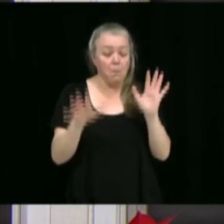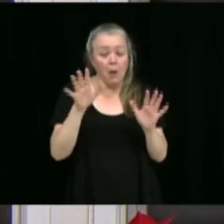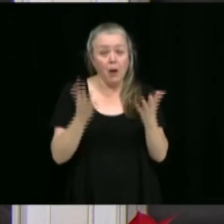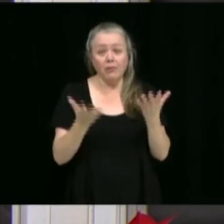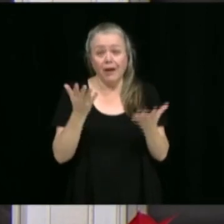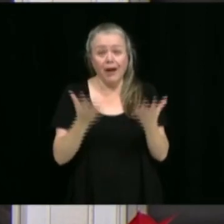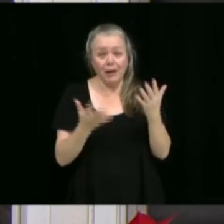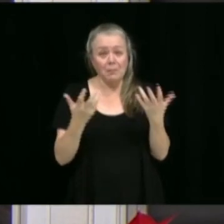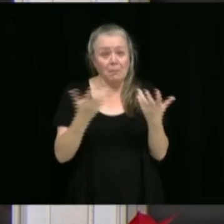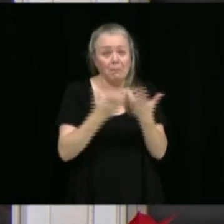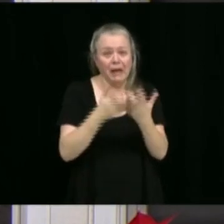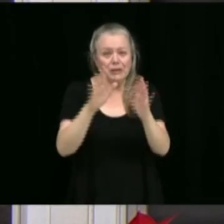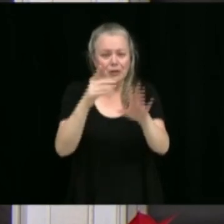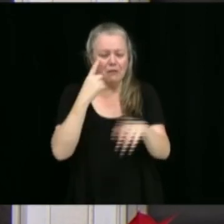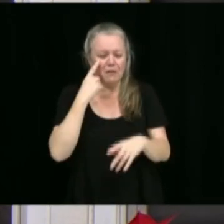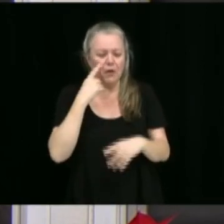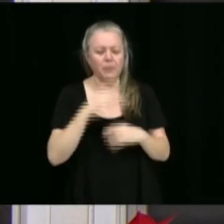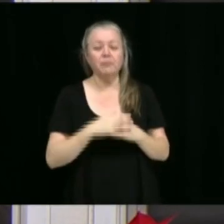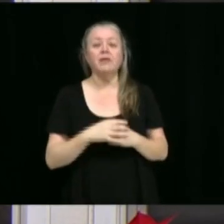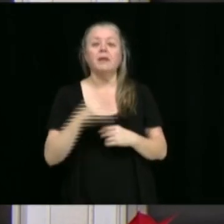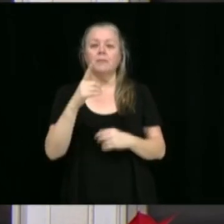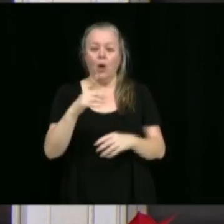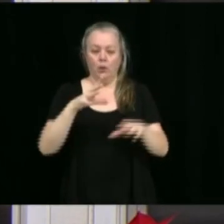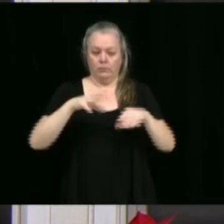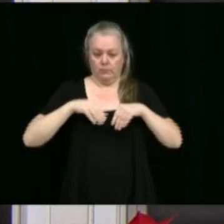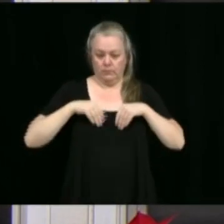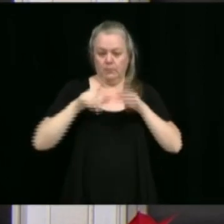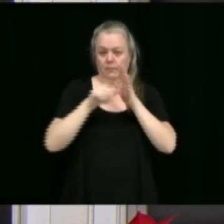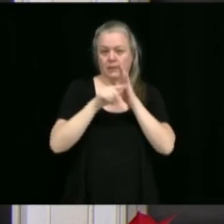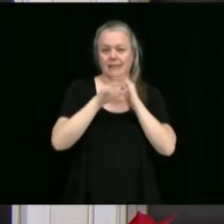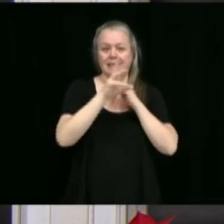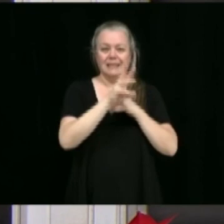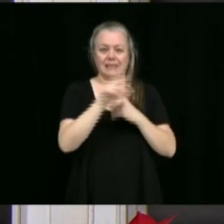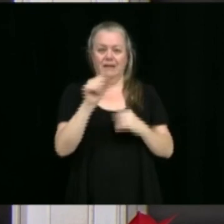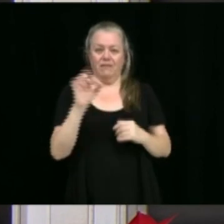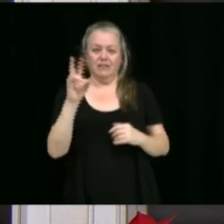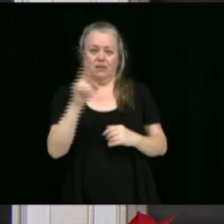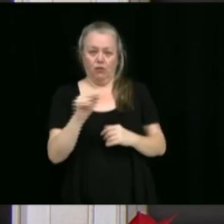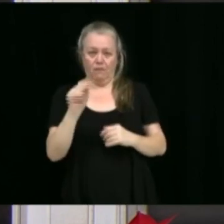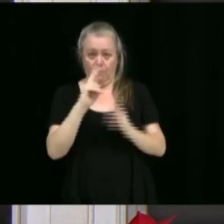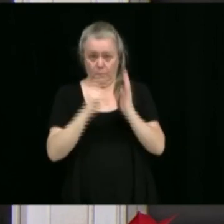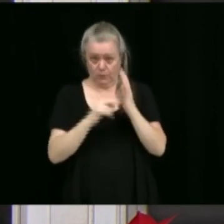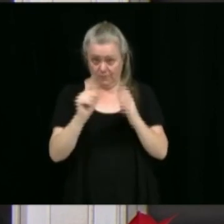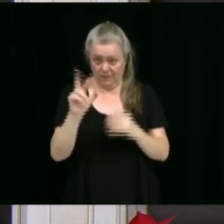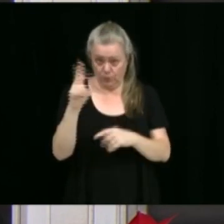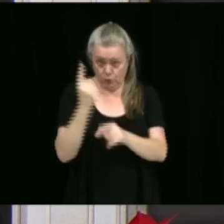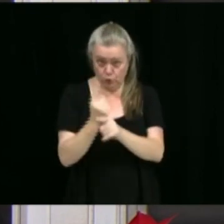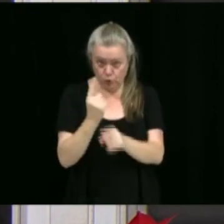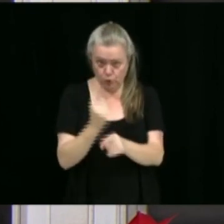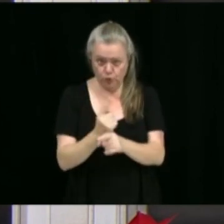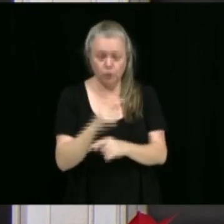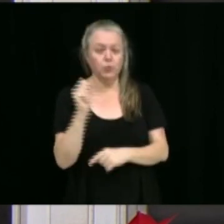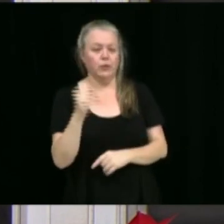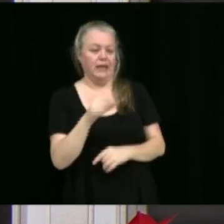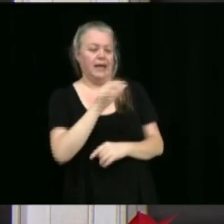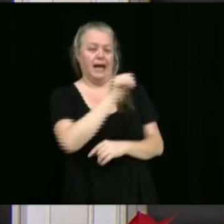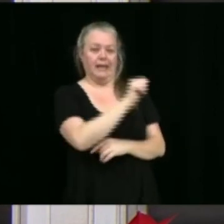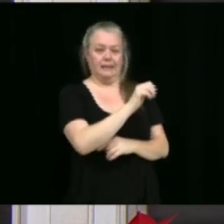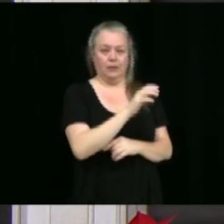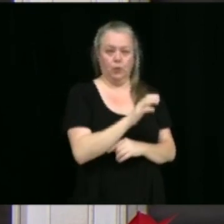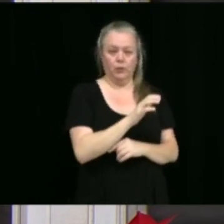Donc, adoption des procès-verbaux du 6 et 27 novembre 2023. Oui. Alexandre